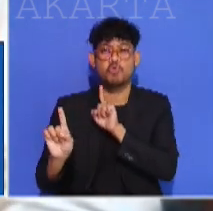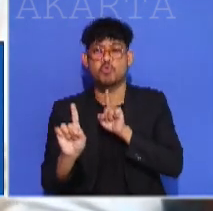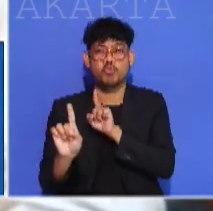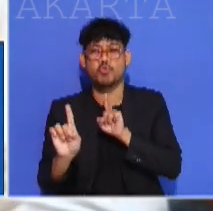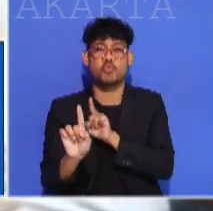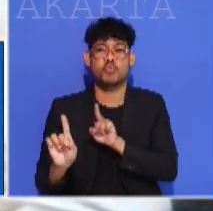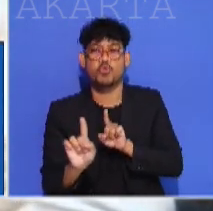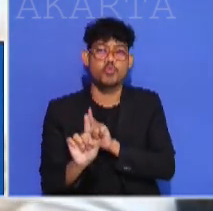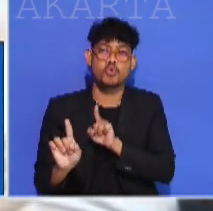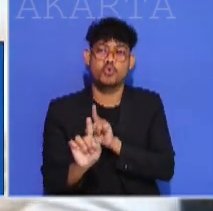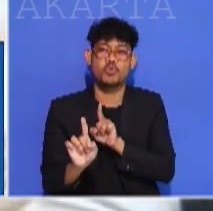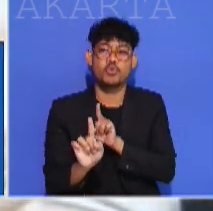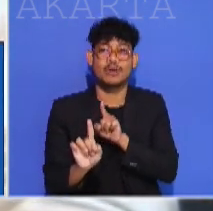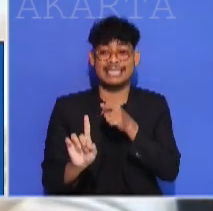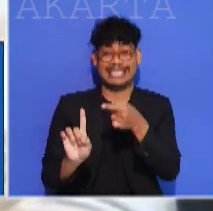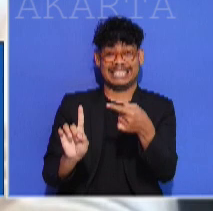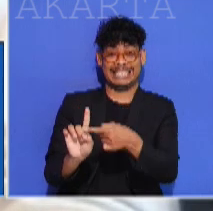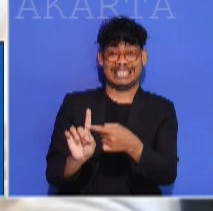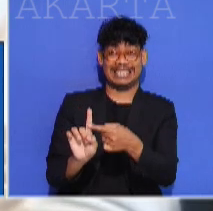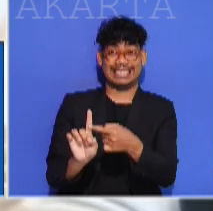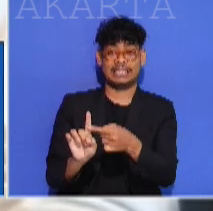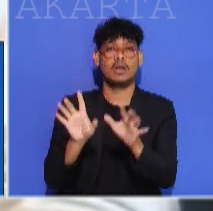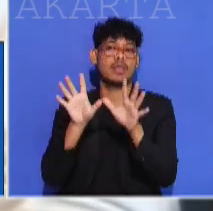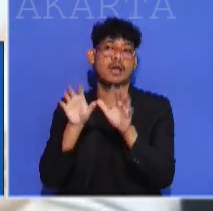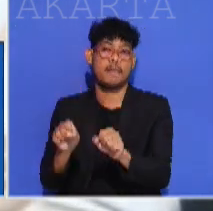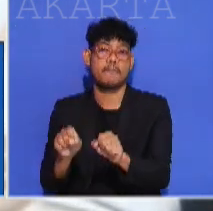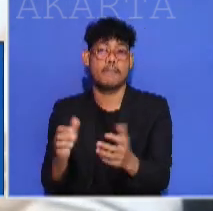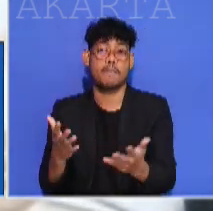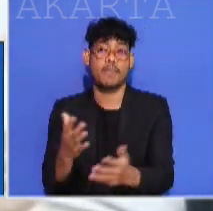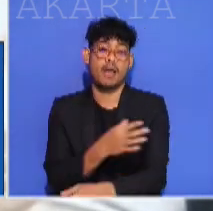Dan sempat saksi juga menarik jaket tersangka. Lalu